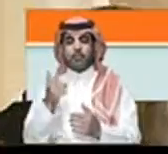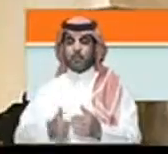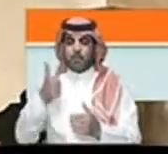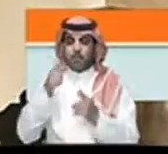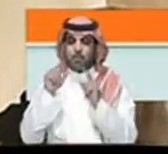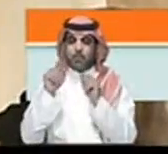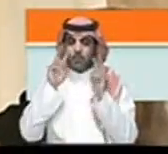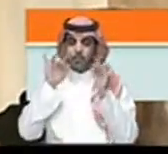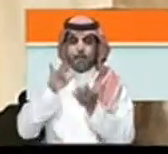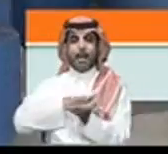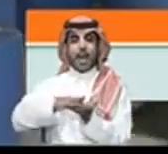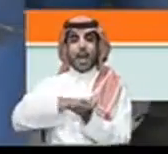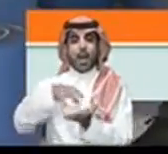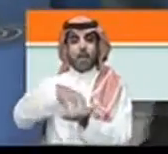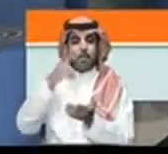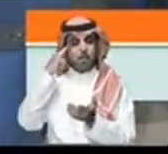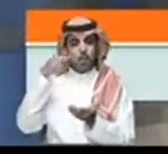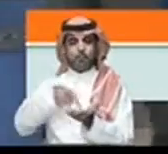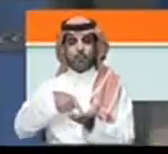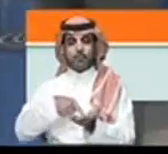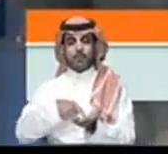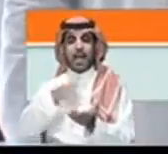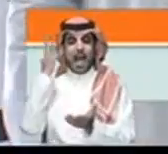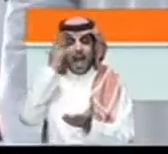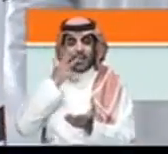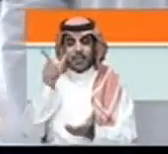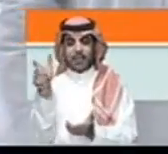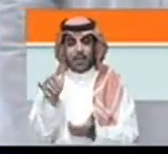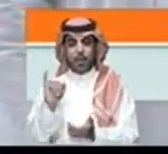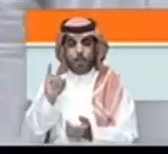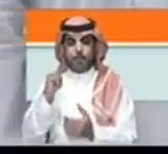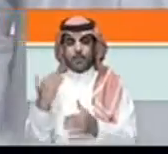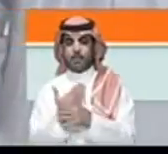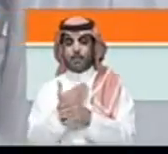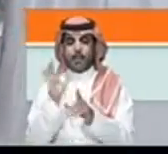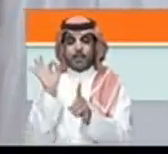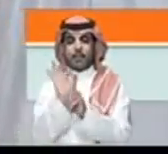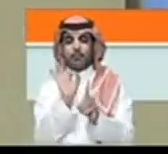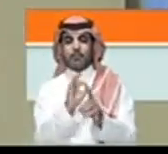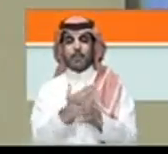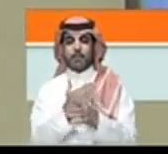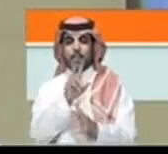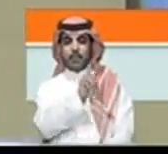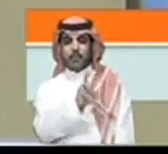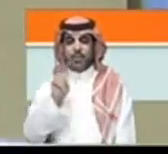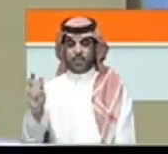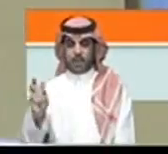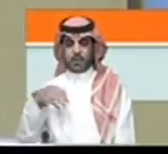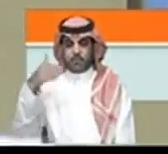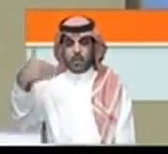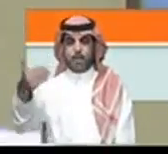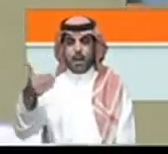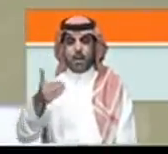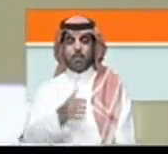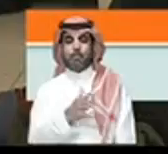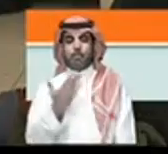تميز جغرافيا ياتي مطار الخليج اليوم تحقيقا للاهداف الاستراتيجيه لرؤيه المملكه عشرين ثلاثين